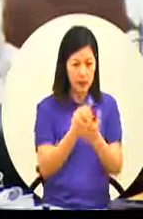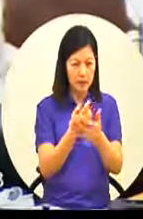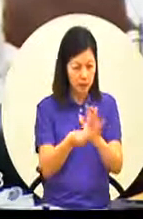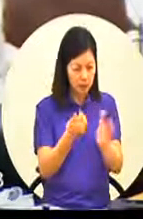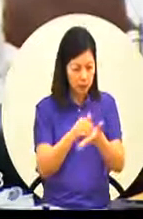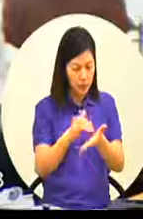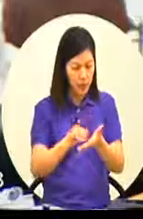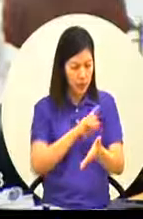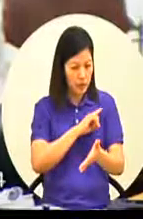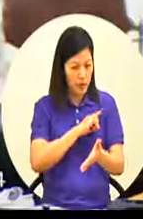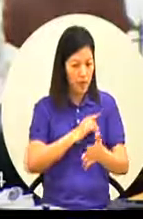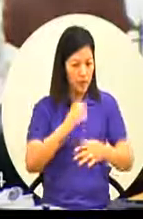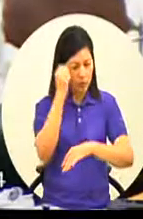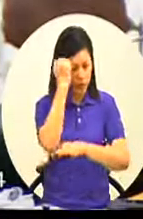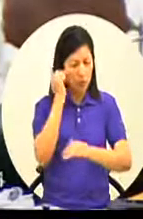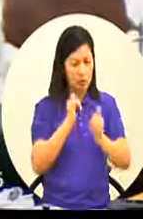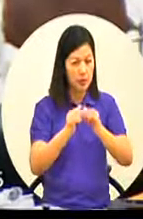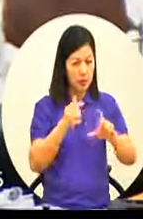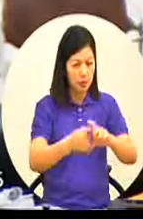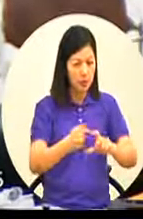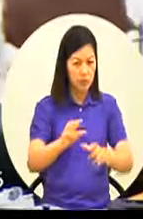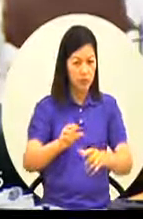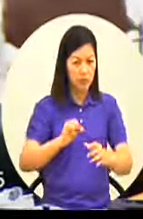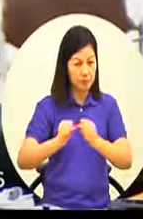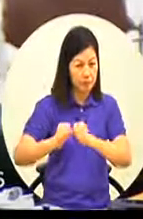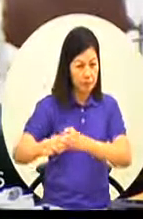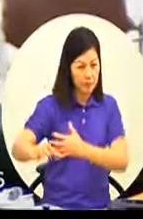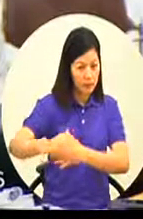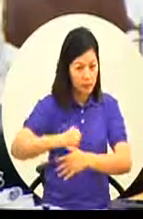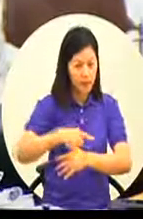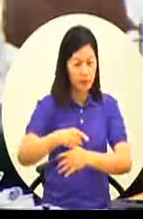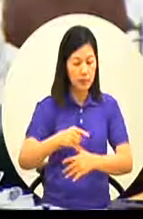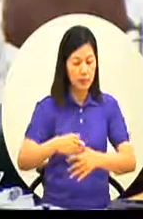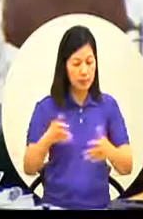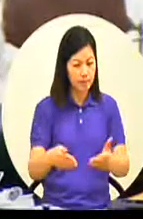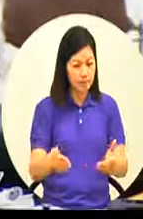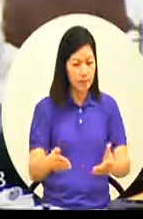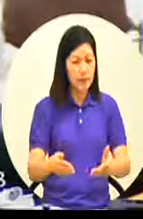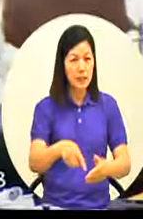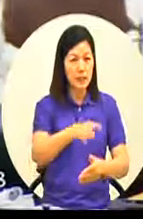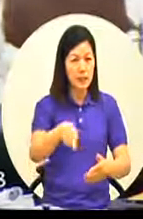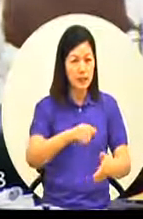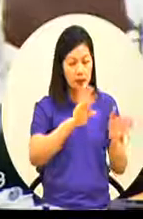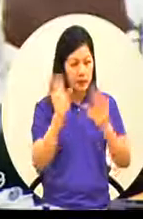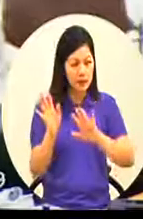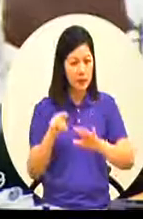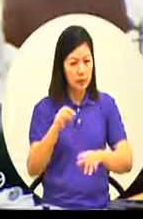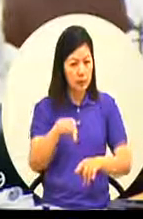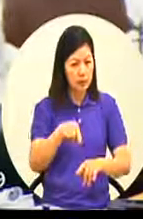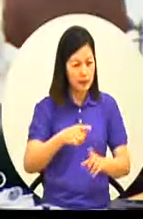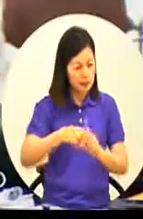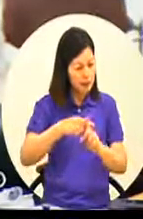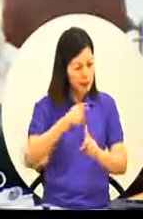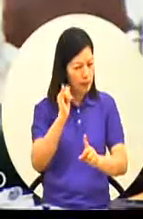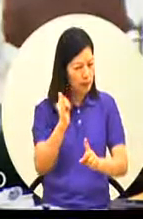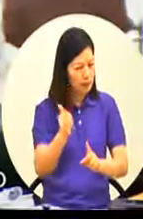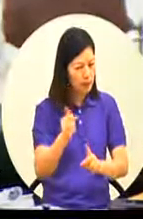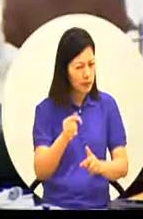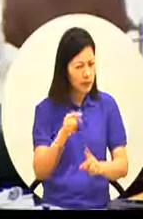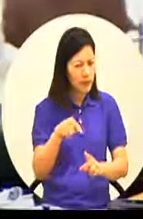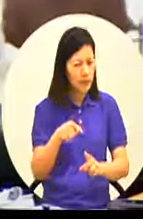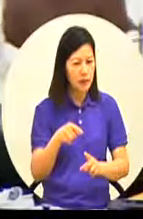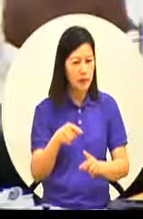自己居住的社区能够争取到什么样的建设的同时，其实就某种程度上在打破我